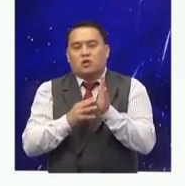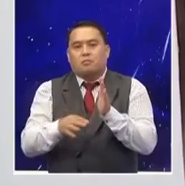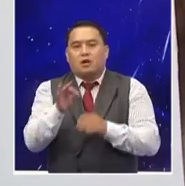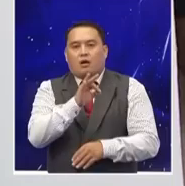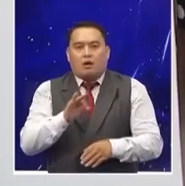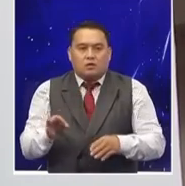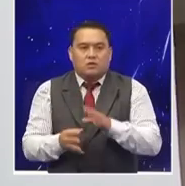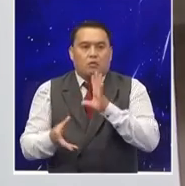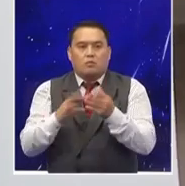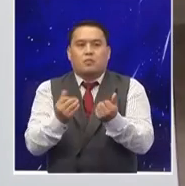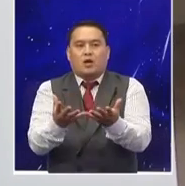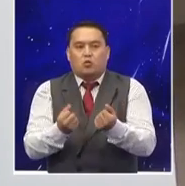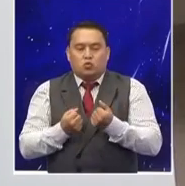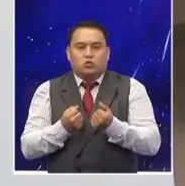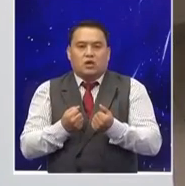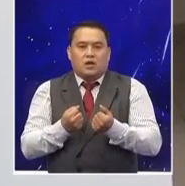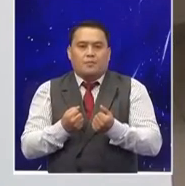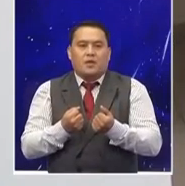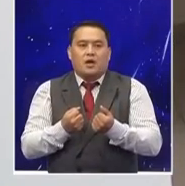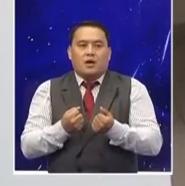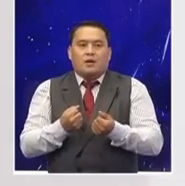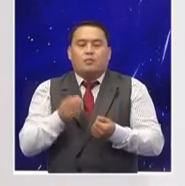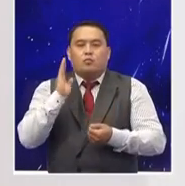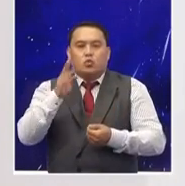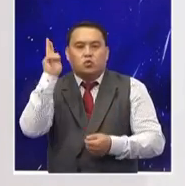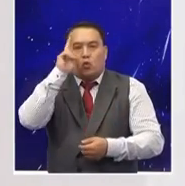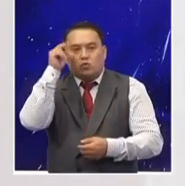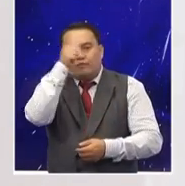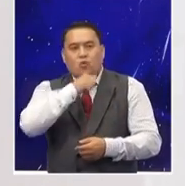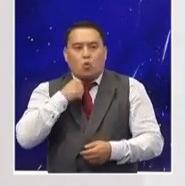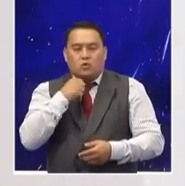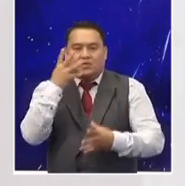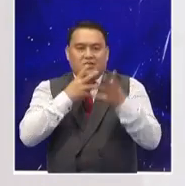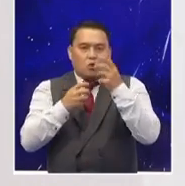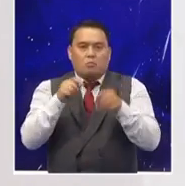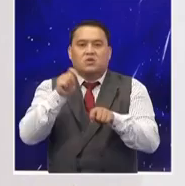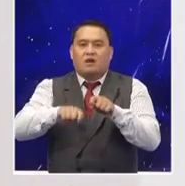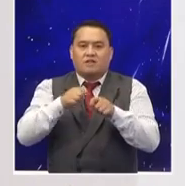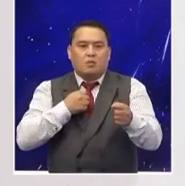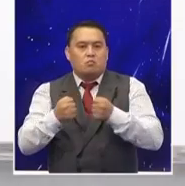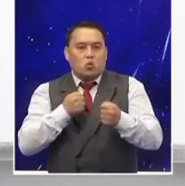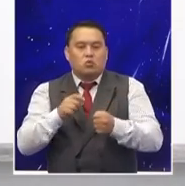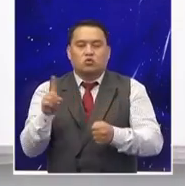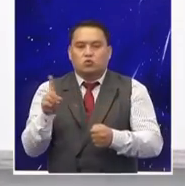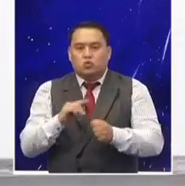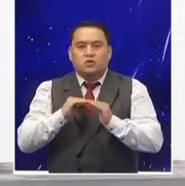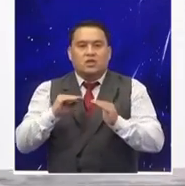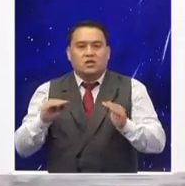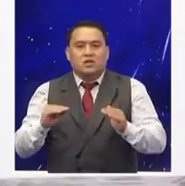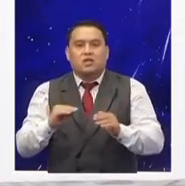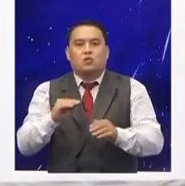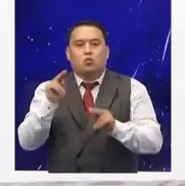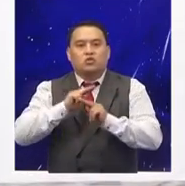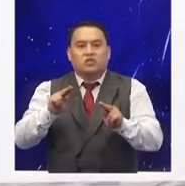из общего числа получили современные устройства предстоящий учебный сезон станет серьезной проверкой на прочность не только для учеников но и для